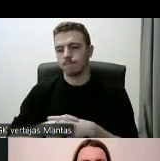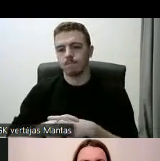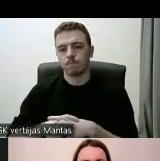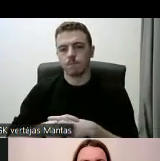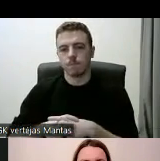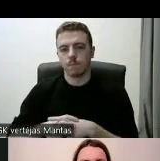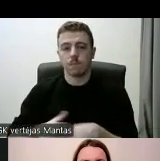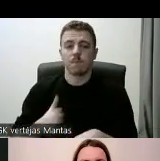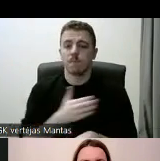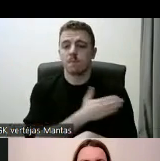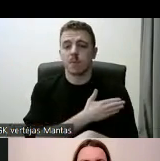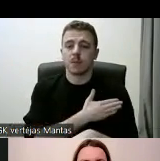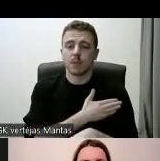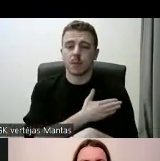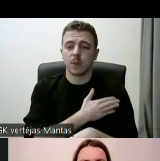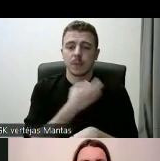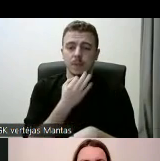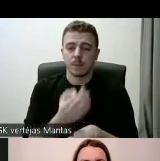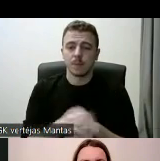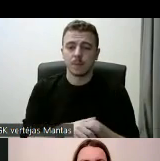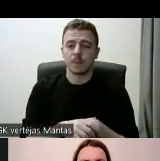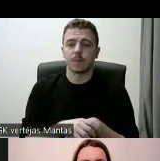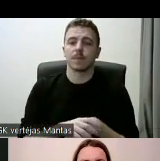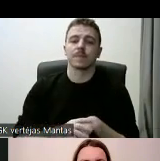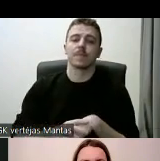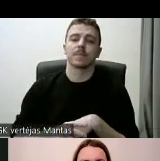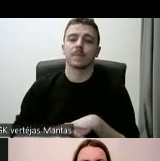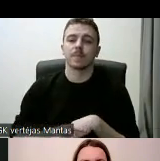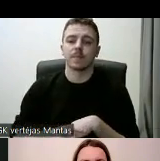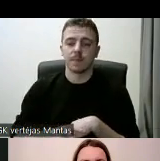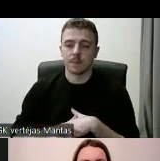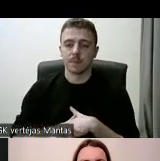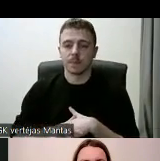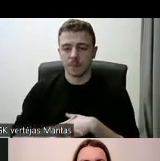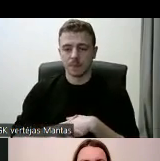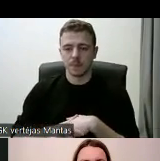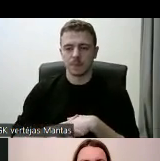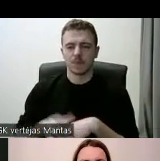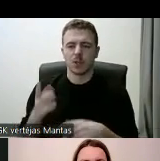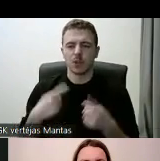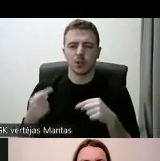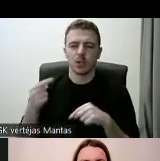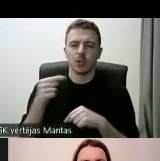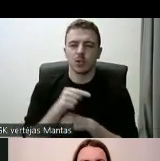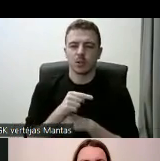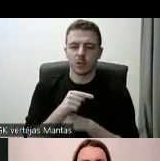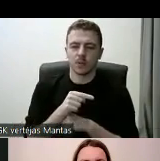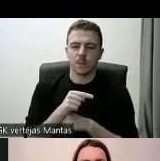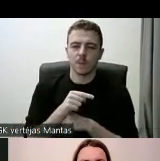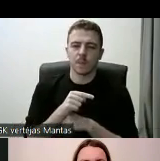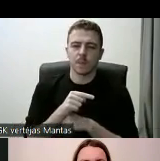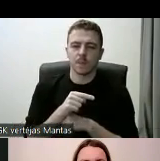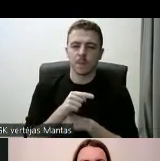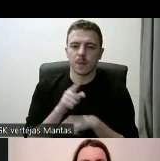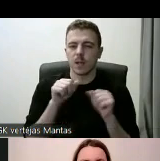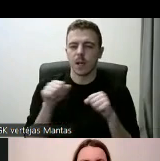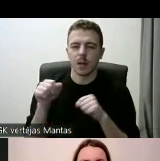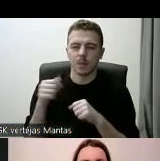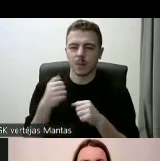paskutinis dalykas, kurį norėčiau pasakyti, tai yra grįžti atgal, nes nebūsiu teikusi tos galimybės,